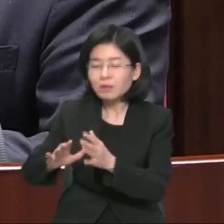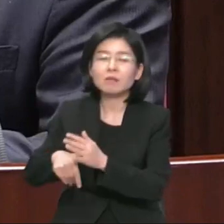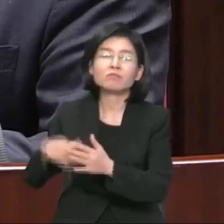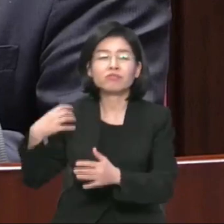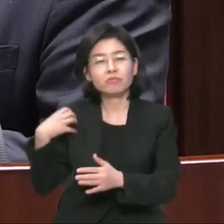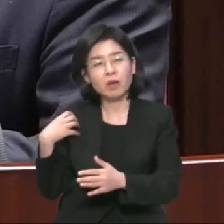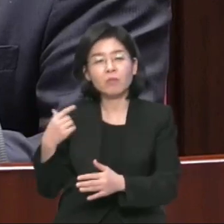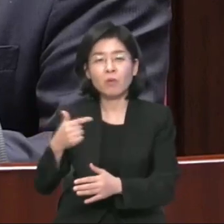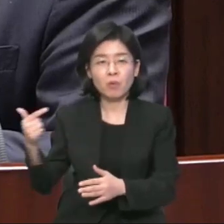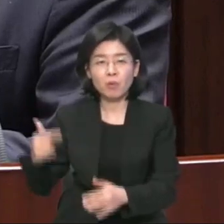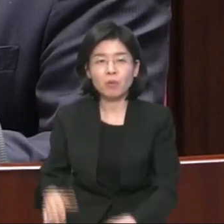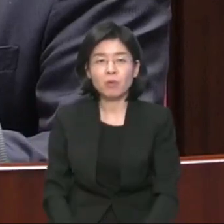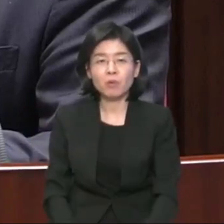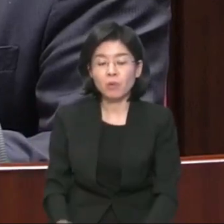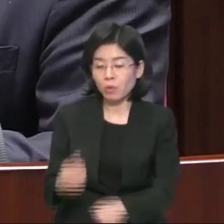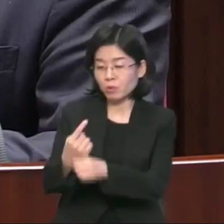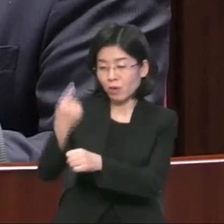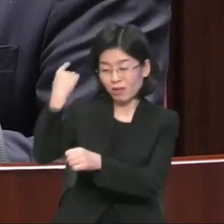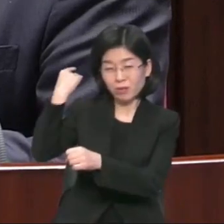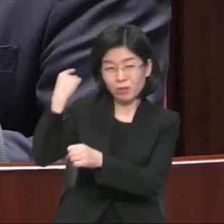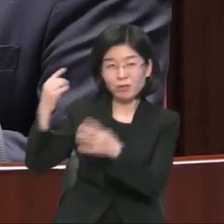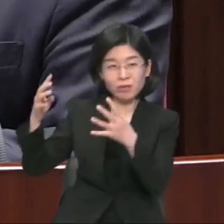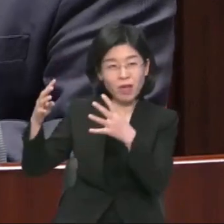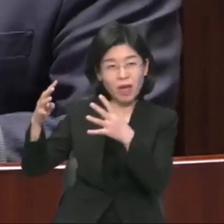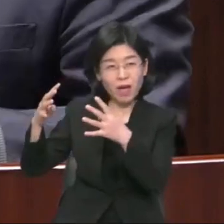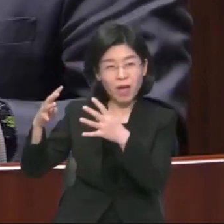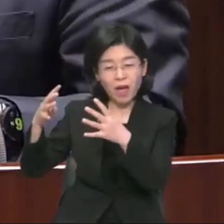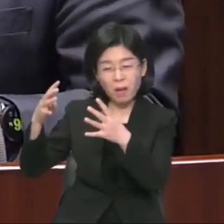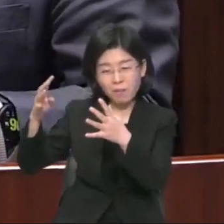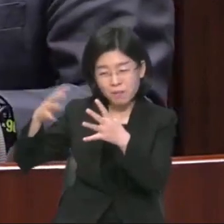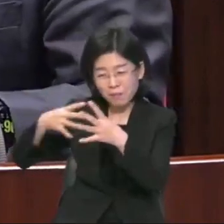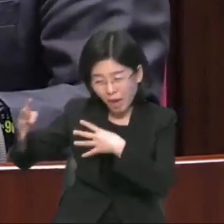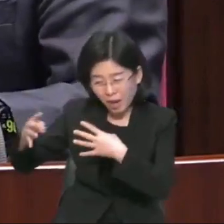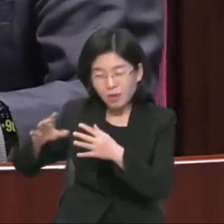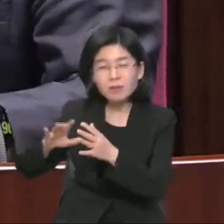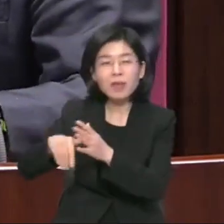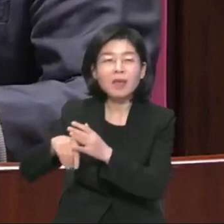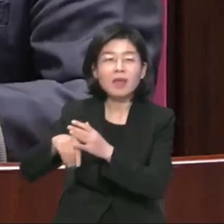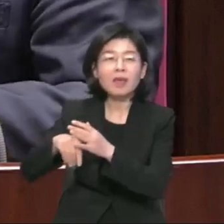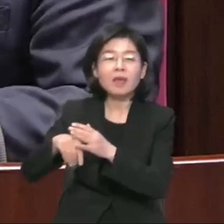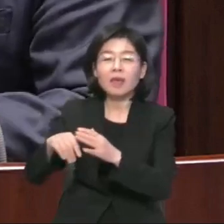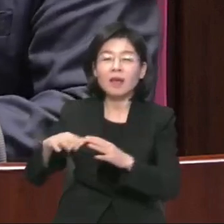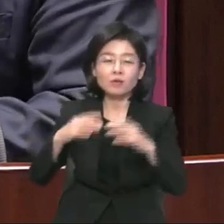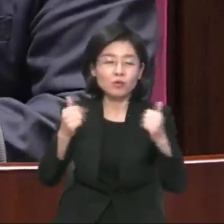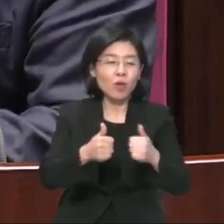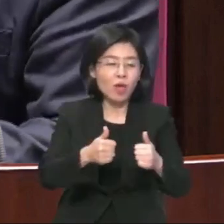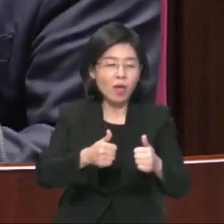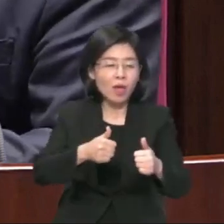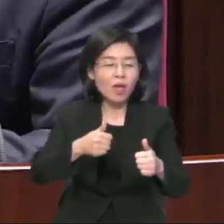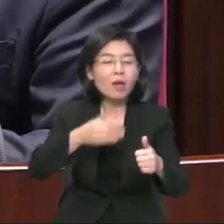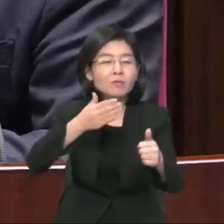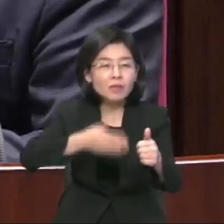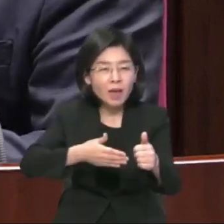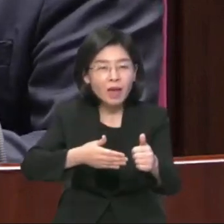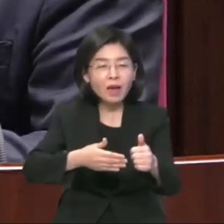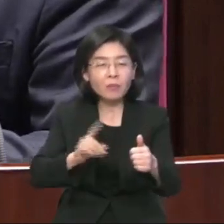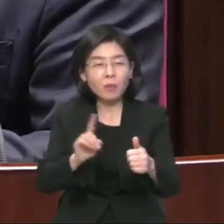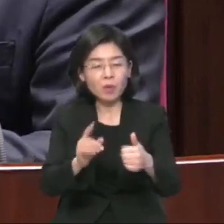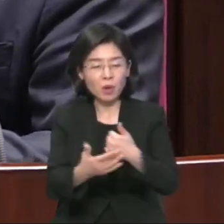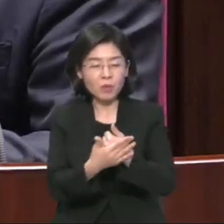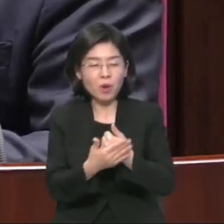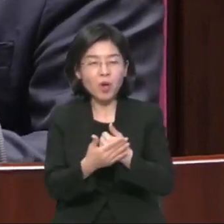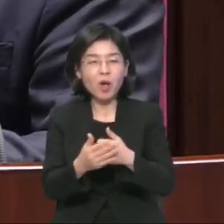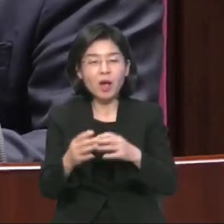작년에 합의가 없는 상황에서 저희가 그래도 인건비는 국회에 협력을 얻어서